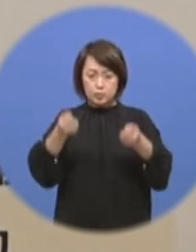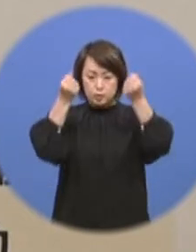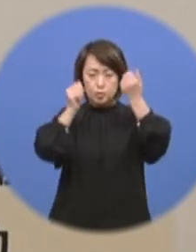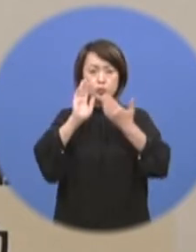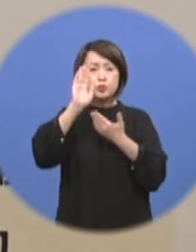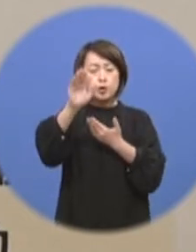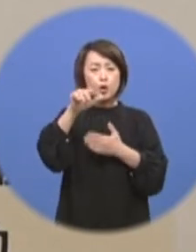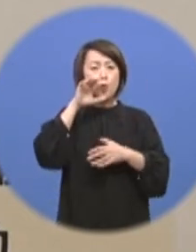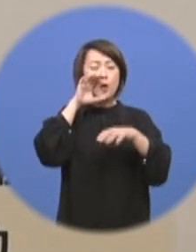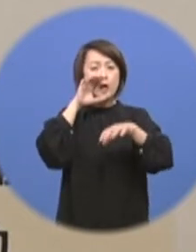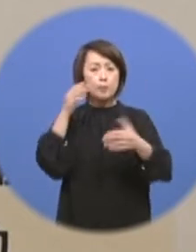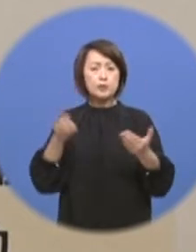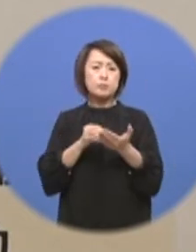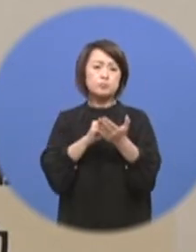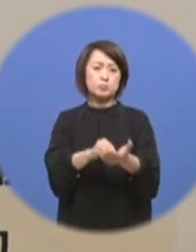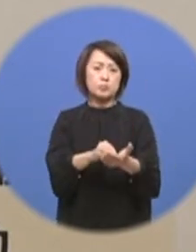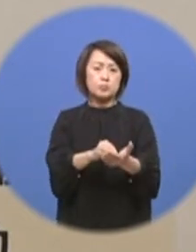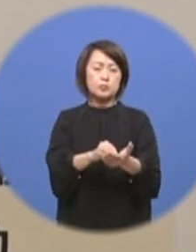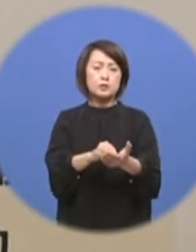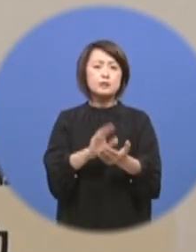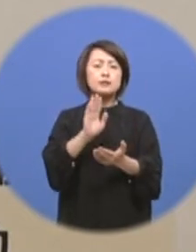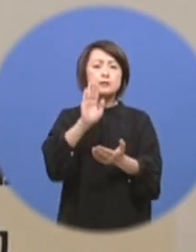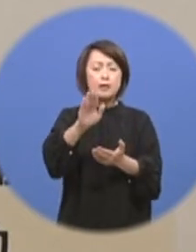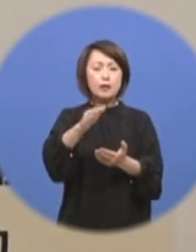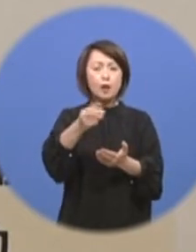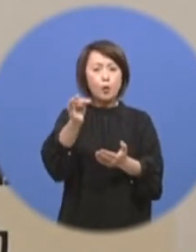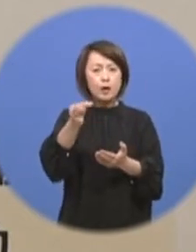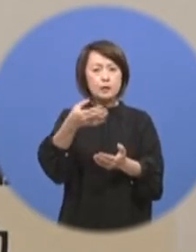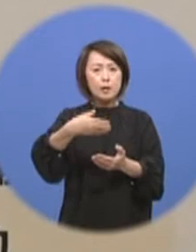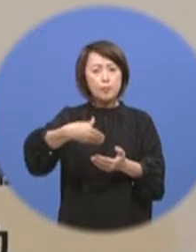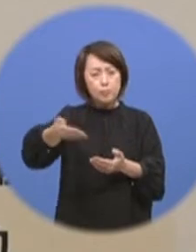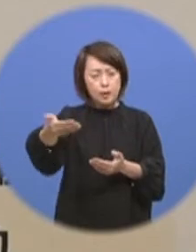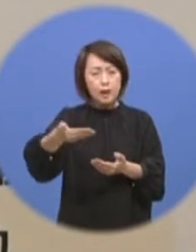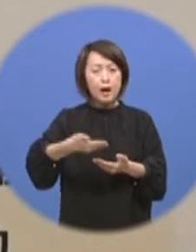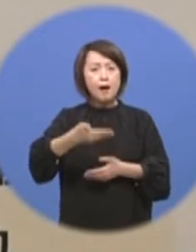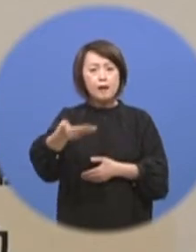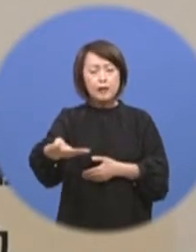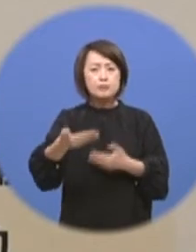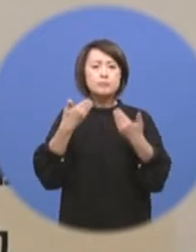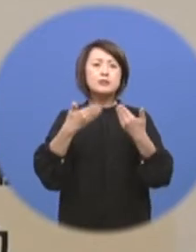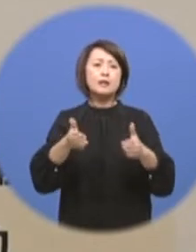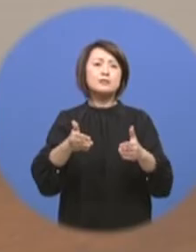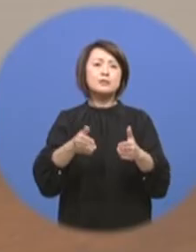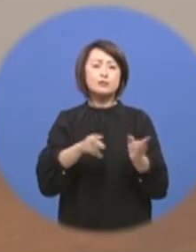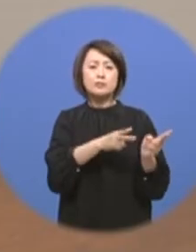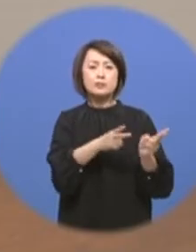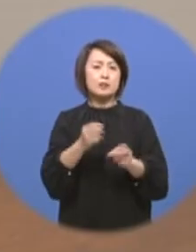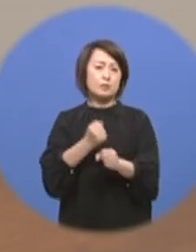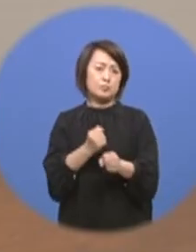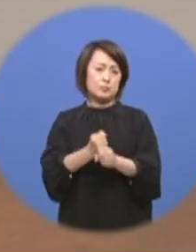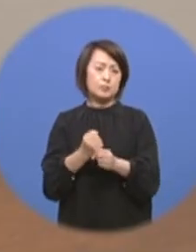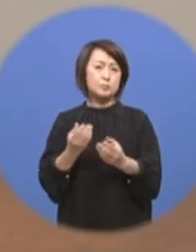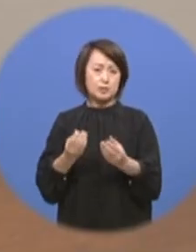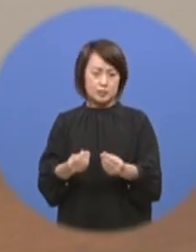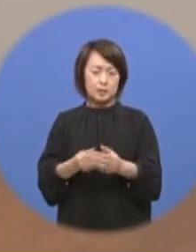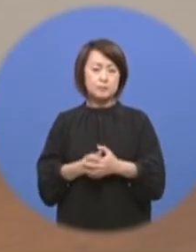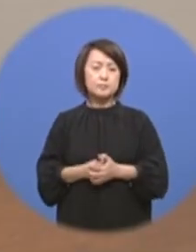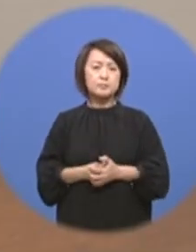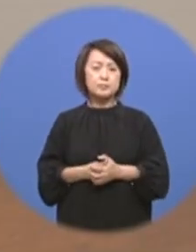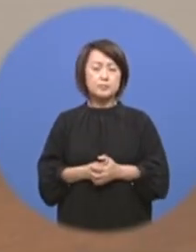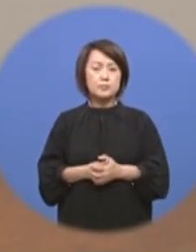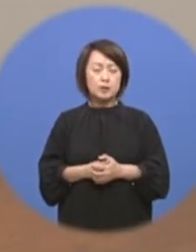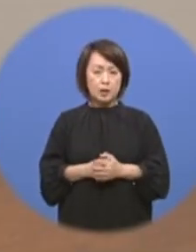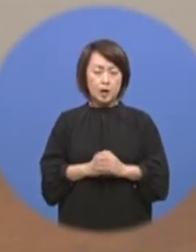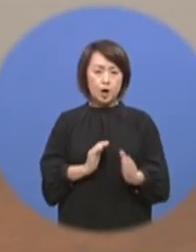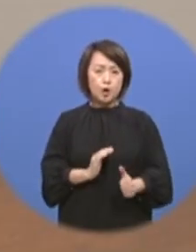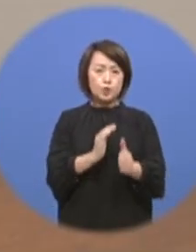もらったらもう返さなくても宜しいというような制度をつくって助けるということですねそれから8位9位家甲子園